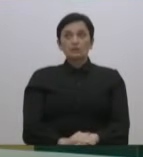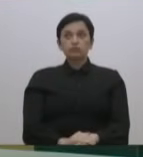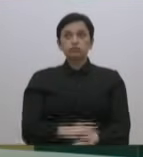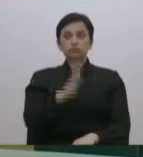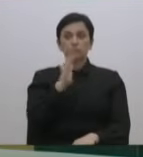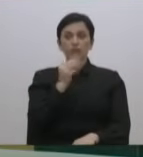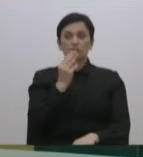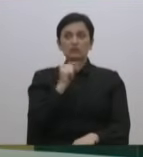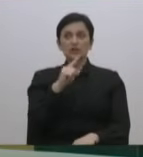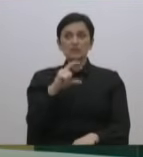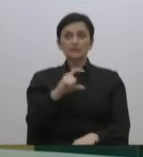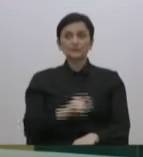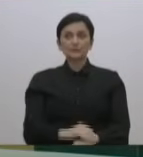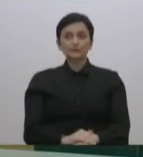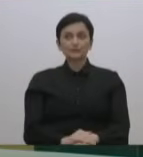Georgi Vashas